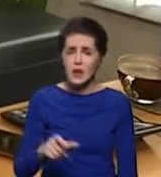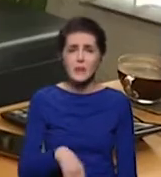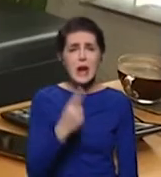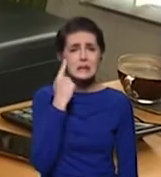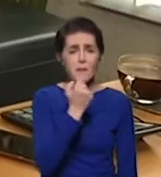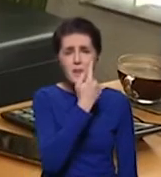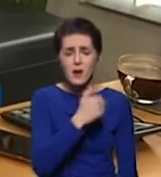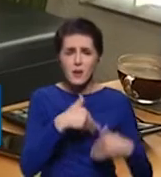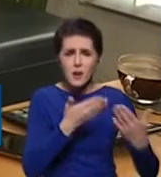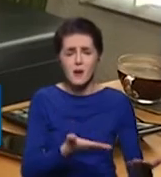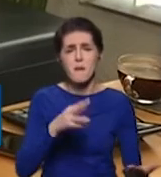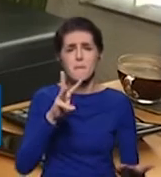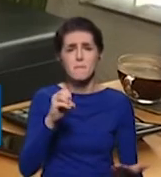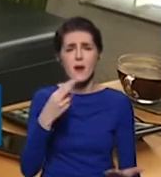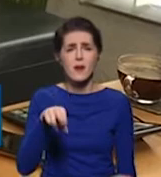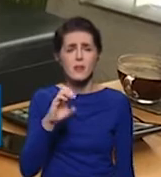Іспанія, Мадейра.